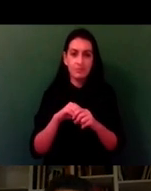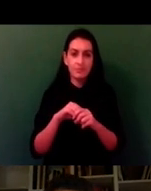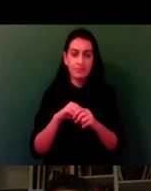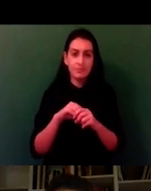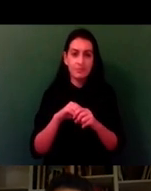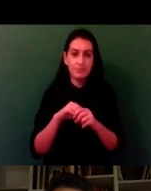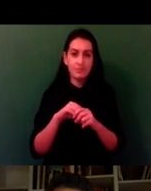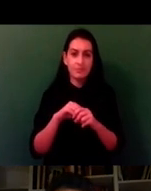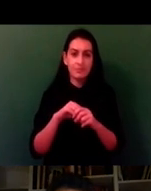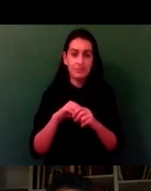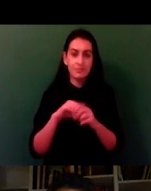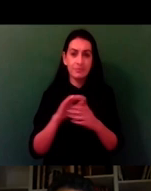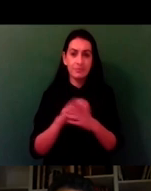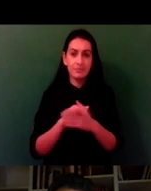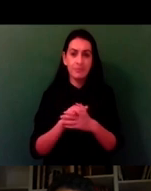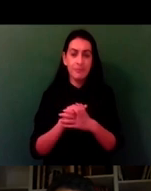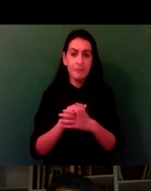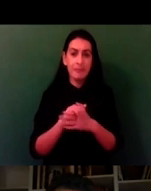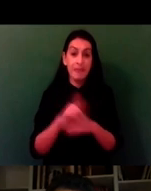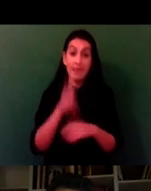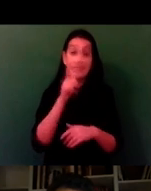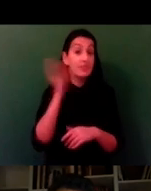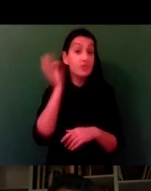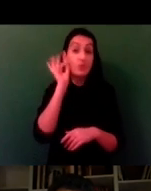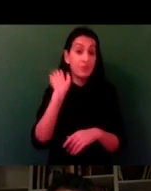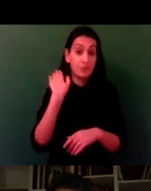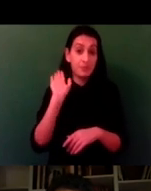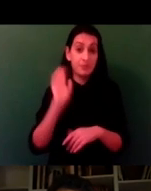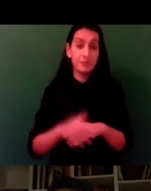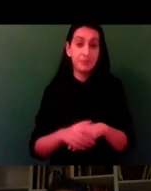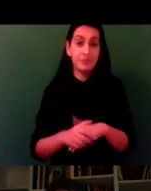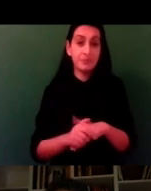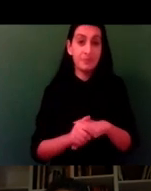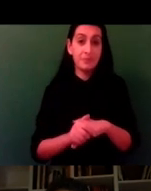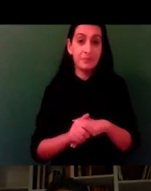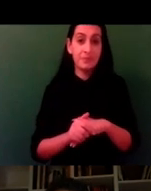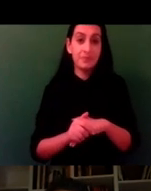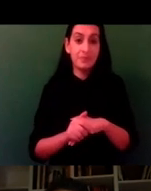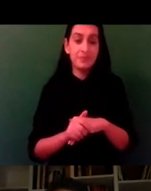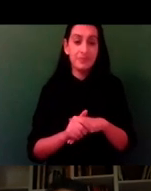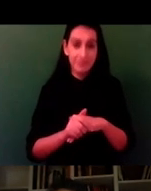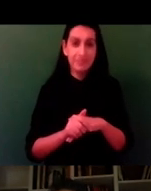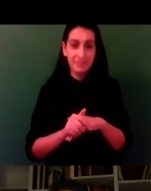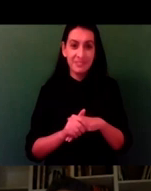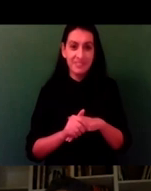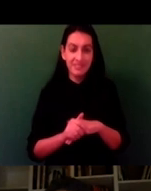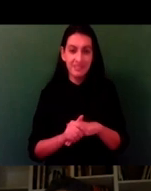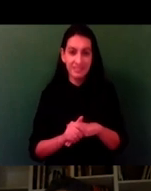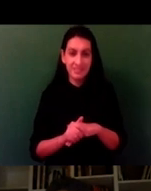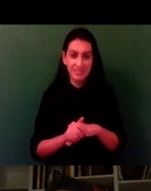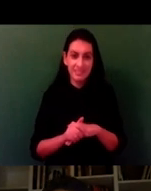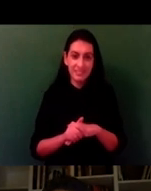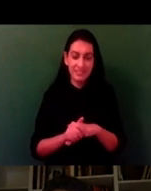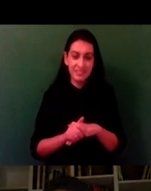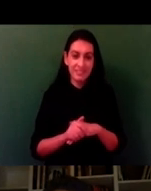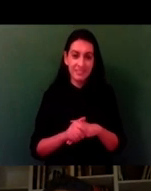Yuvacan, Taksim için Obruk projesinin kazanması gibi ilk sonucun olmadığı. Ne oldu, dondun mu? Bir ara dondun ama sonra geldi